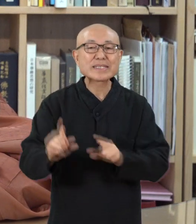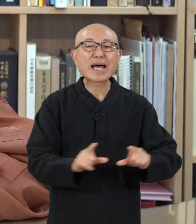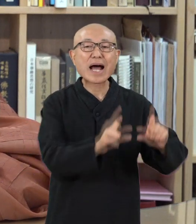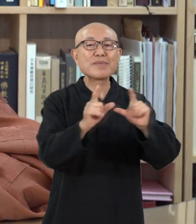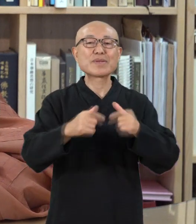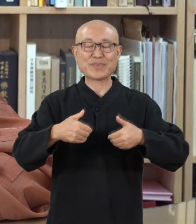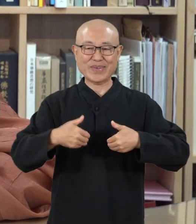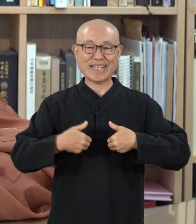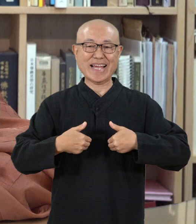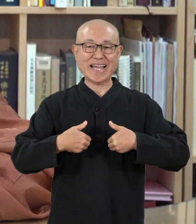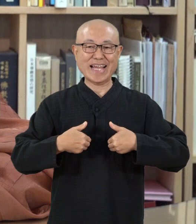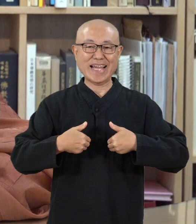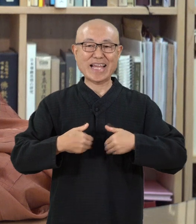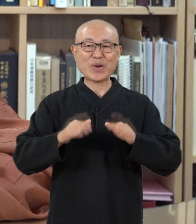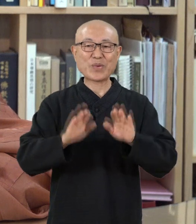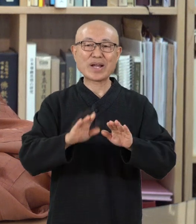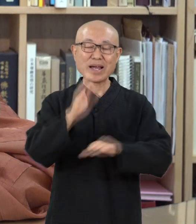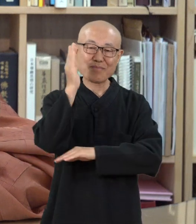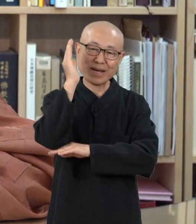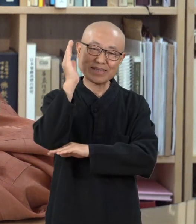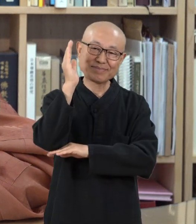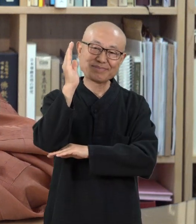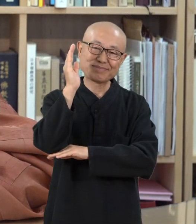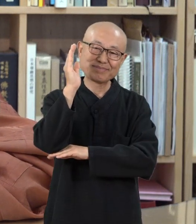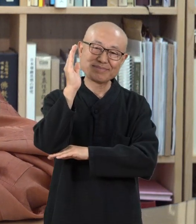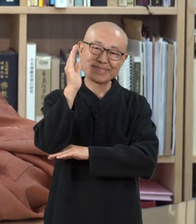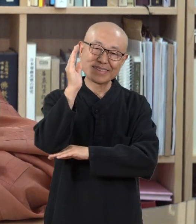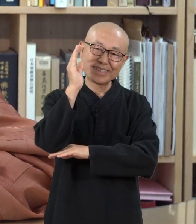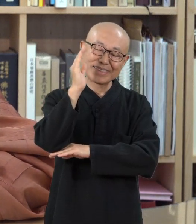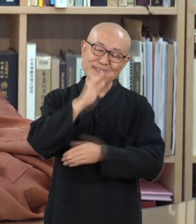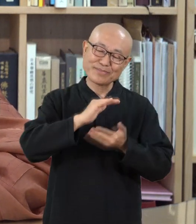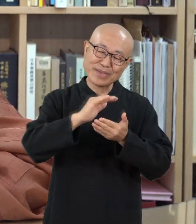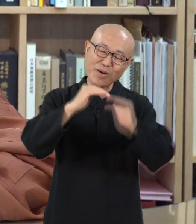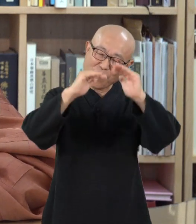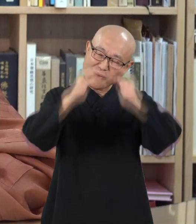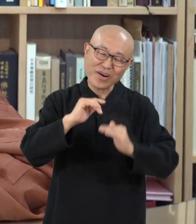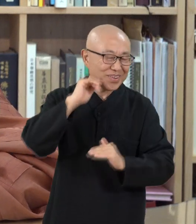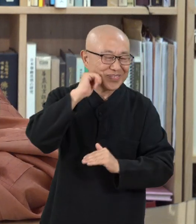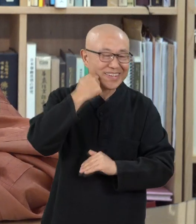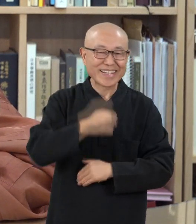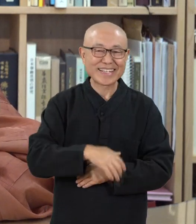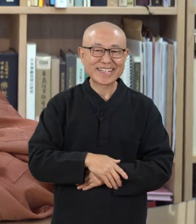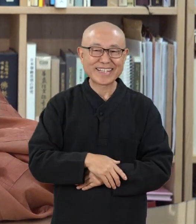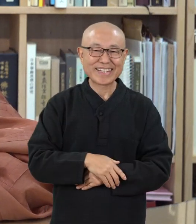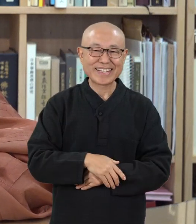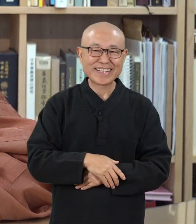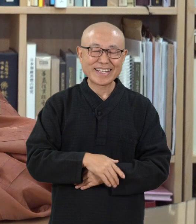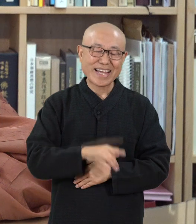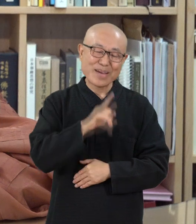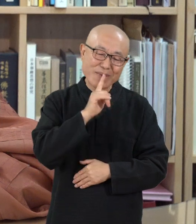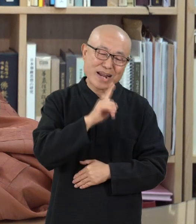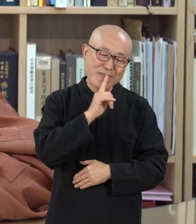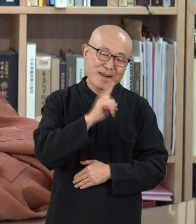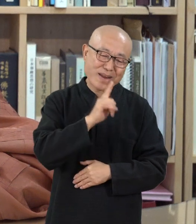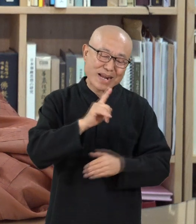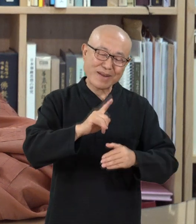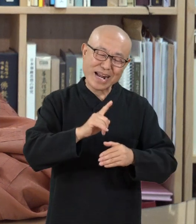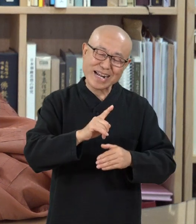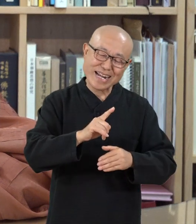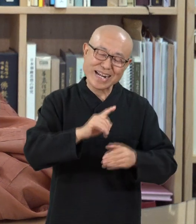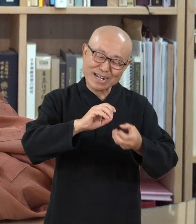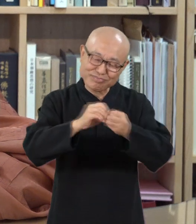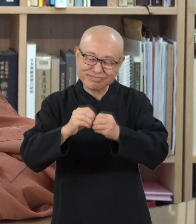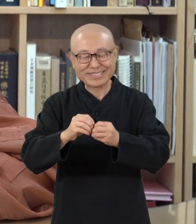한다. 오늘 말씀은 굉장히 전해드리기도 어렵습니다. 이 말 저 말을 제가 말씀드렸는데